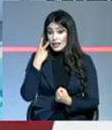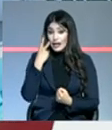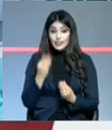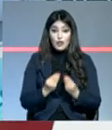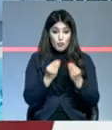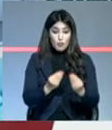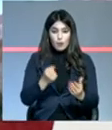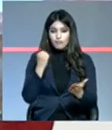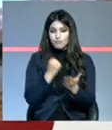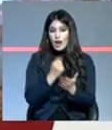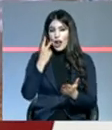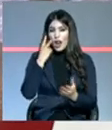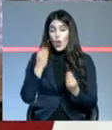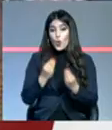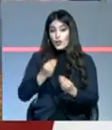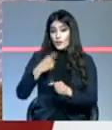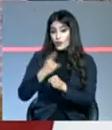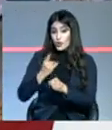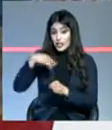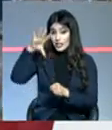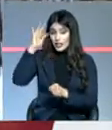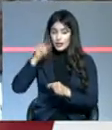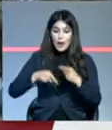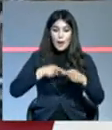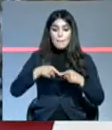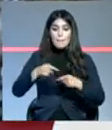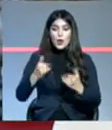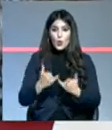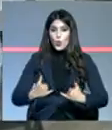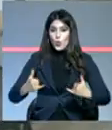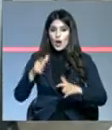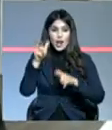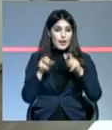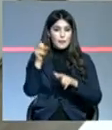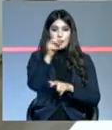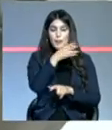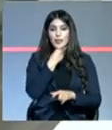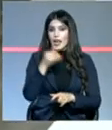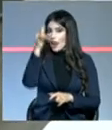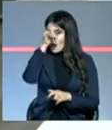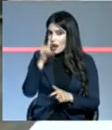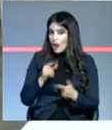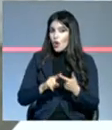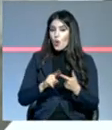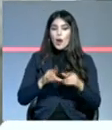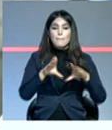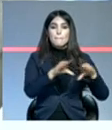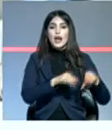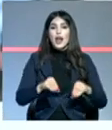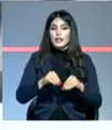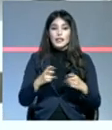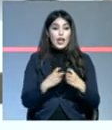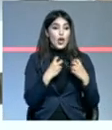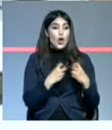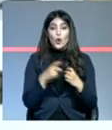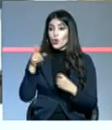سياحيه تونسيه ستشمل في خطوات قادمه حلقات سياحيه اخرى المتاحف والمواقع الاثريه باعتبار